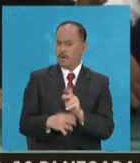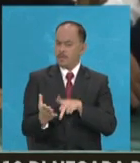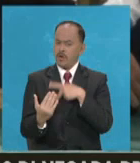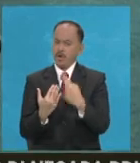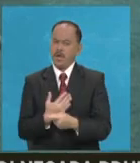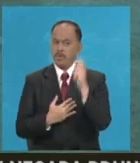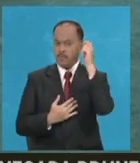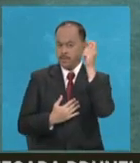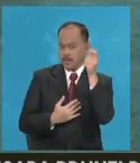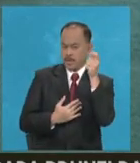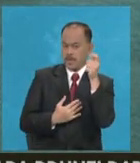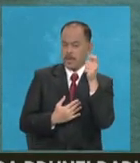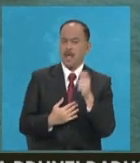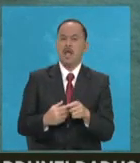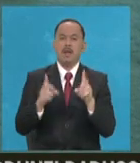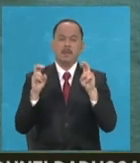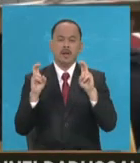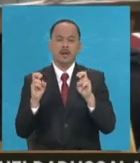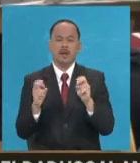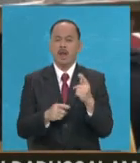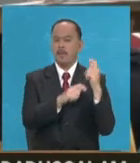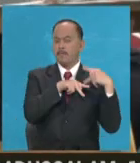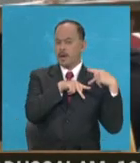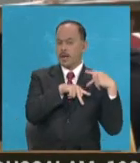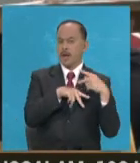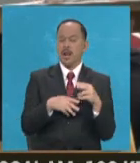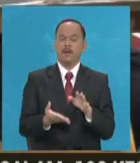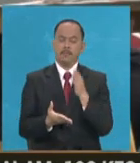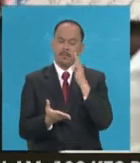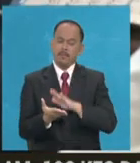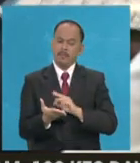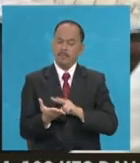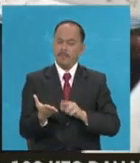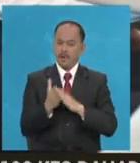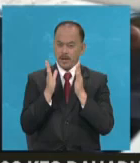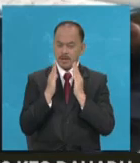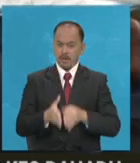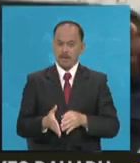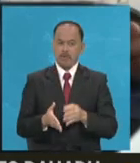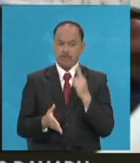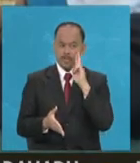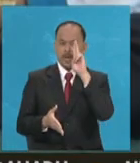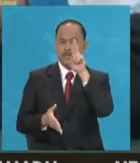tazkirah bertajuk peranan pelajar dalam merealisasikan wawasan negara